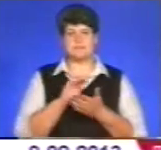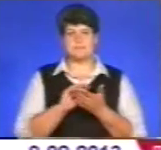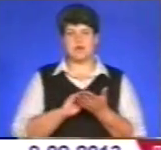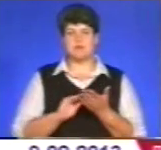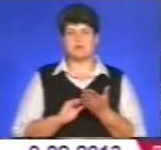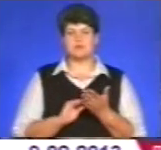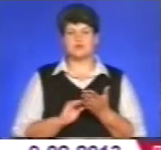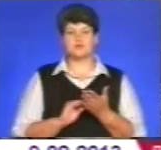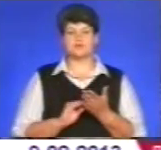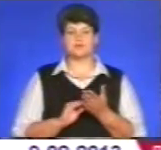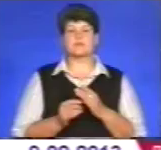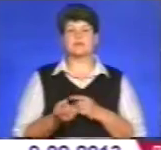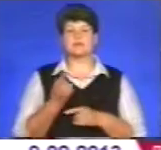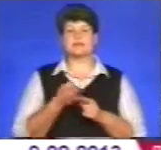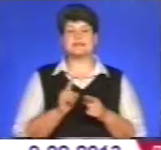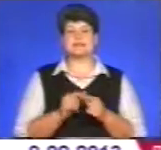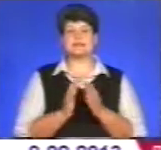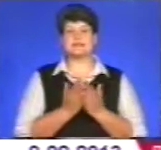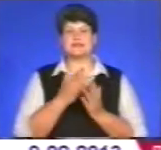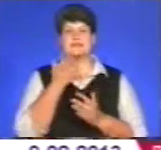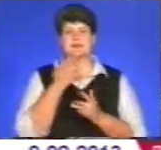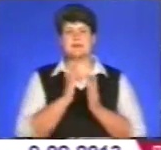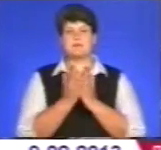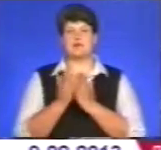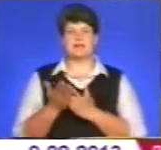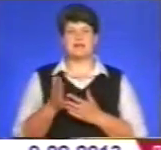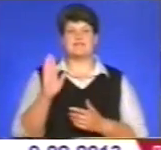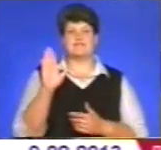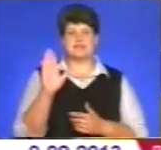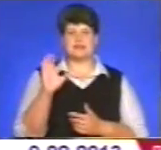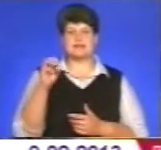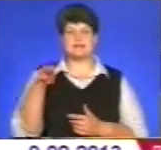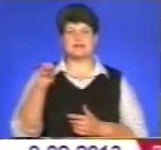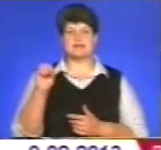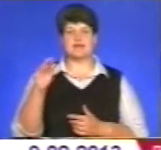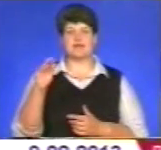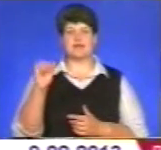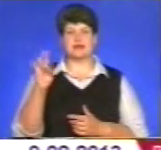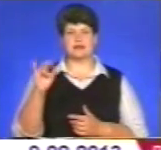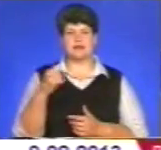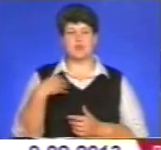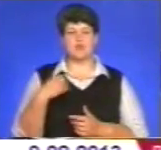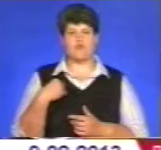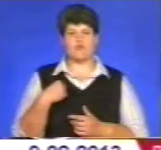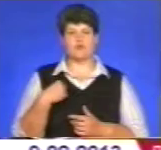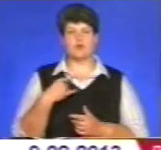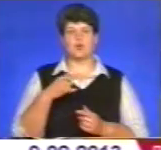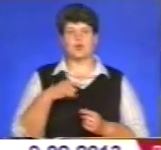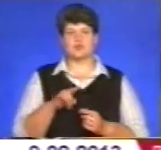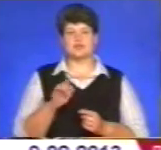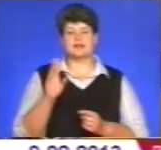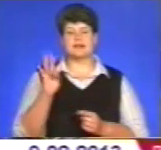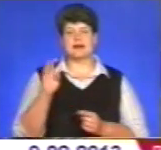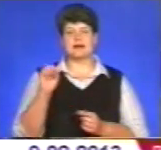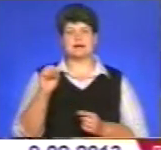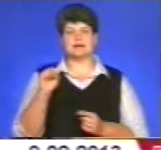Виявлена ця книжечка у Національній бібліотеці імені Василя Стефаника у Львові, уродженцем Настасова